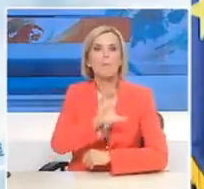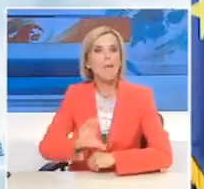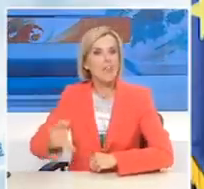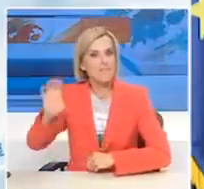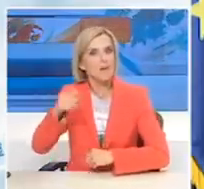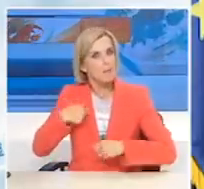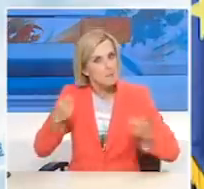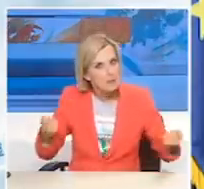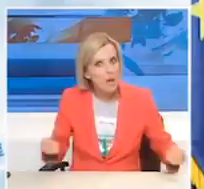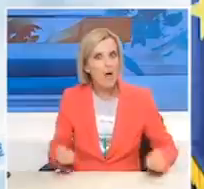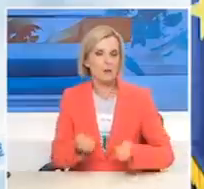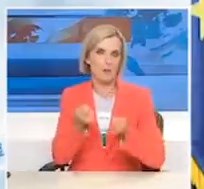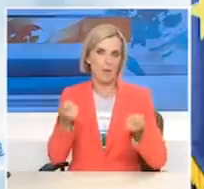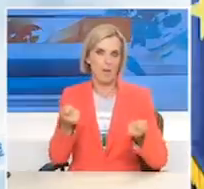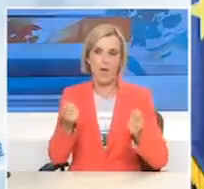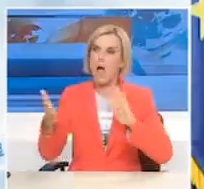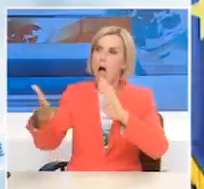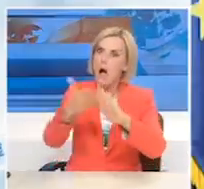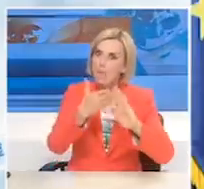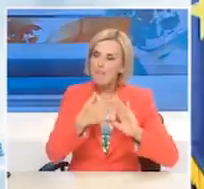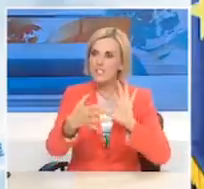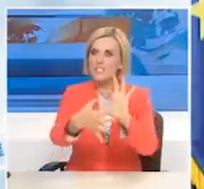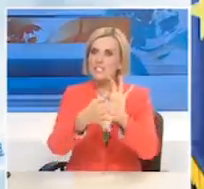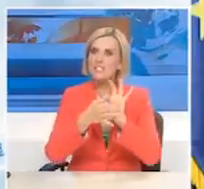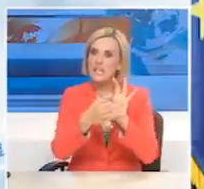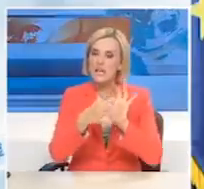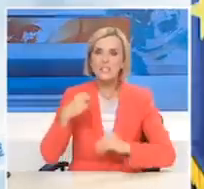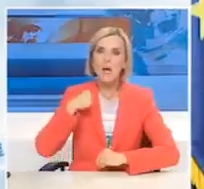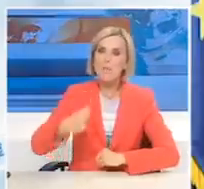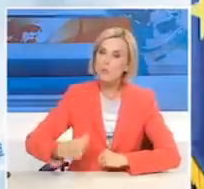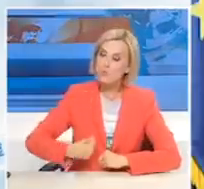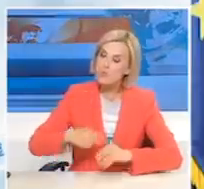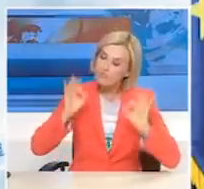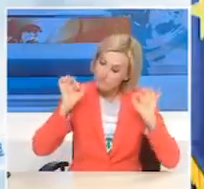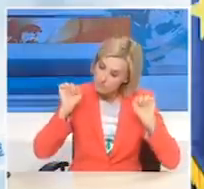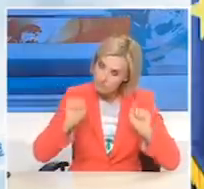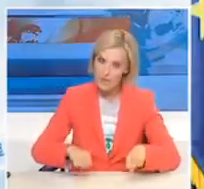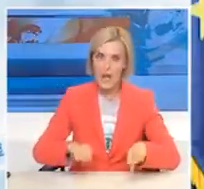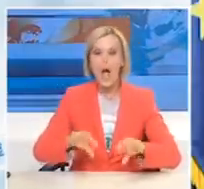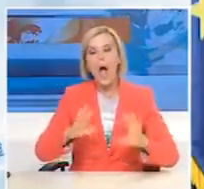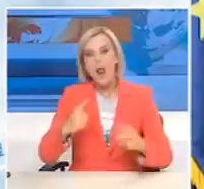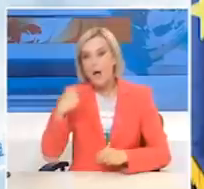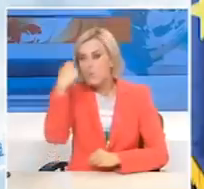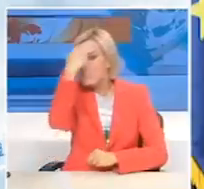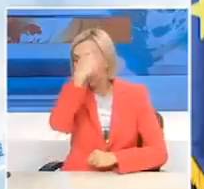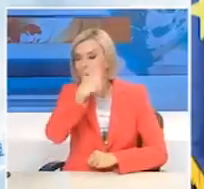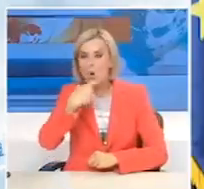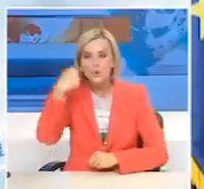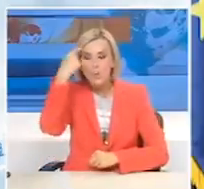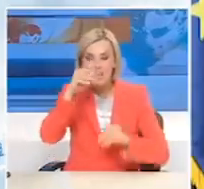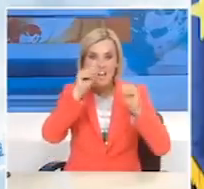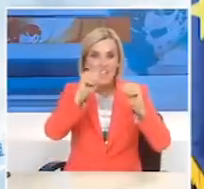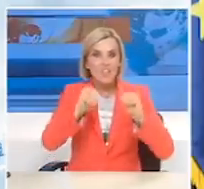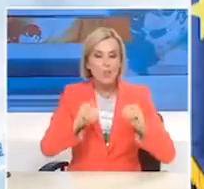πράξαμε. Σε κάθε περίπτωση όμως, τα ζητήματα που αφορούν στα προσωπικά δεδομένα είναι